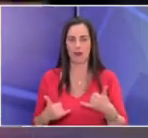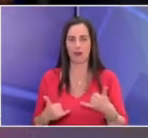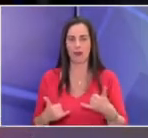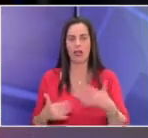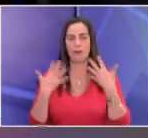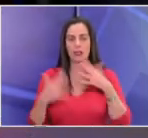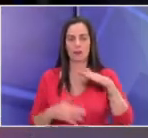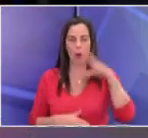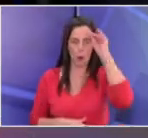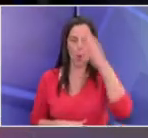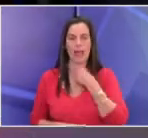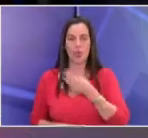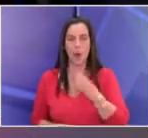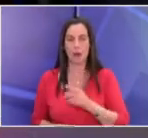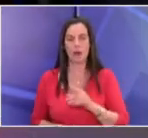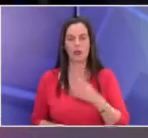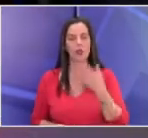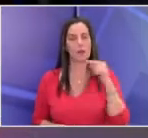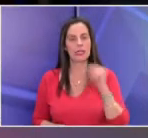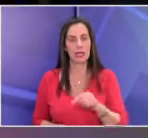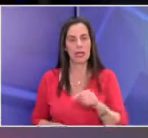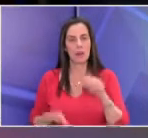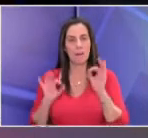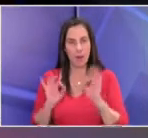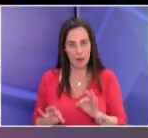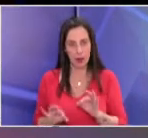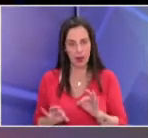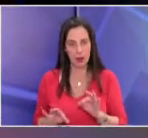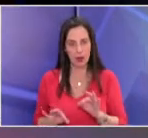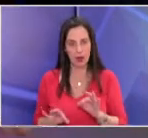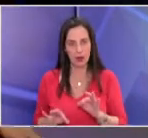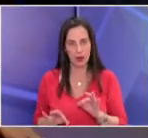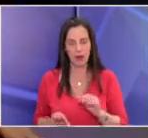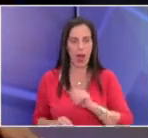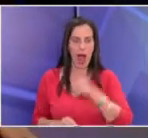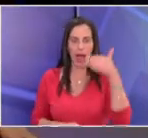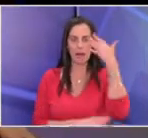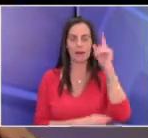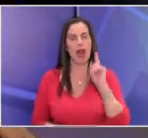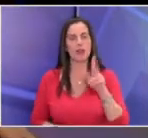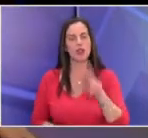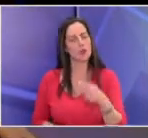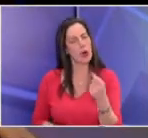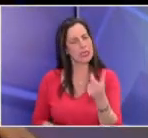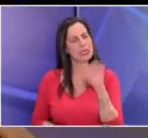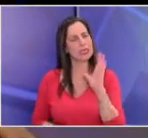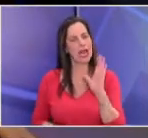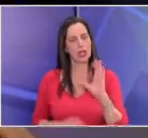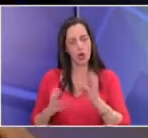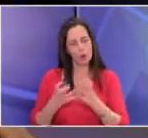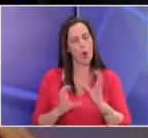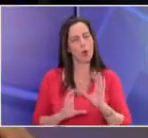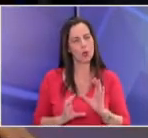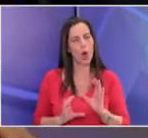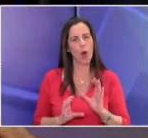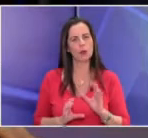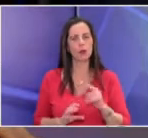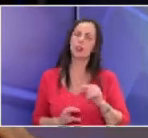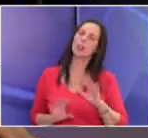המאה ה-20, לא צריך את הכנסת הזאת. זה מקום מושחת, משחית, נקודה. בתשיעי לאפריל. זה מקום מושחת, יבוא בן